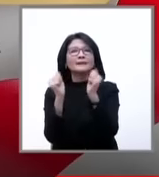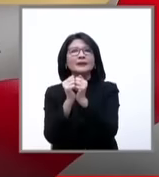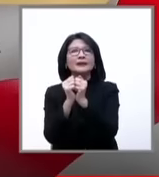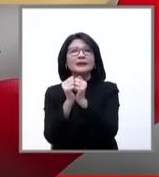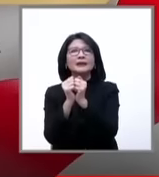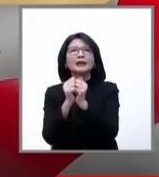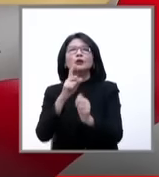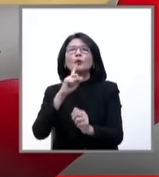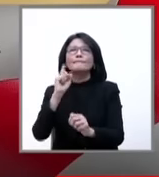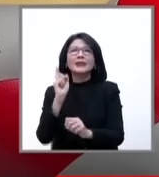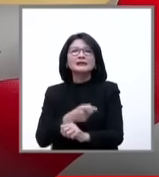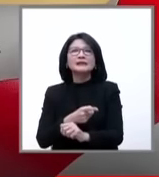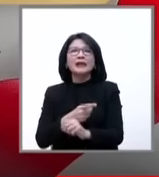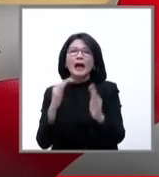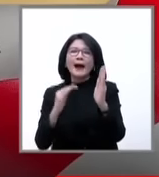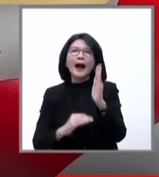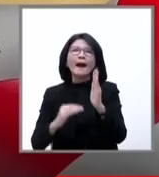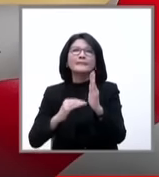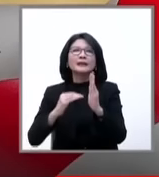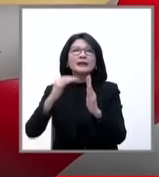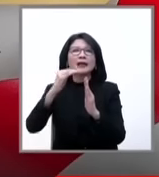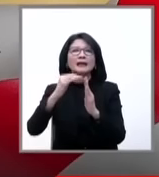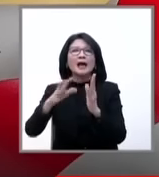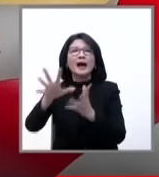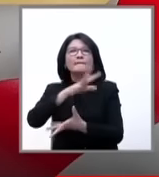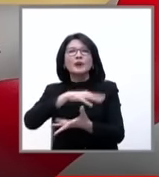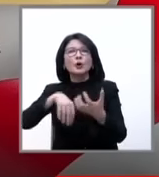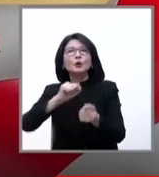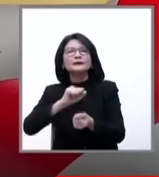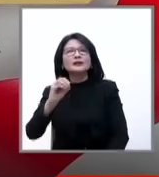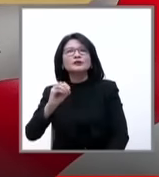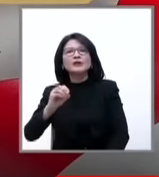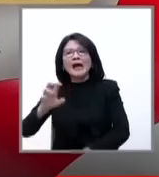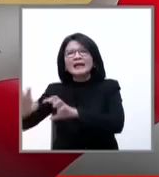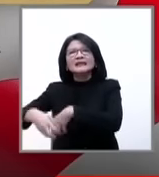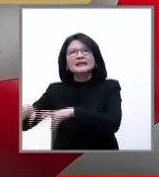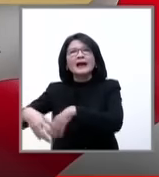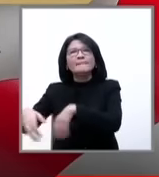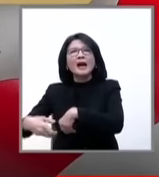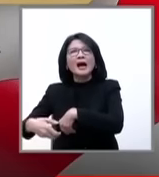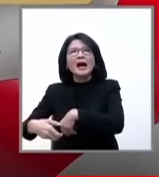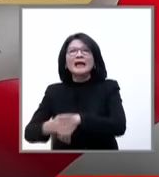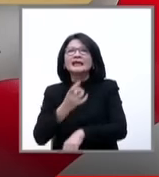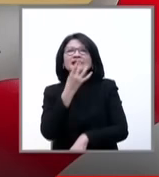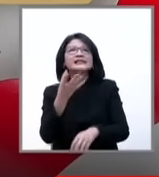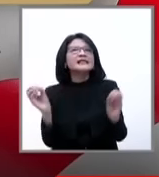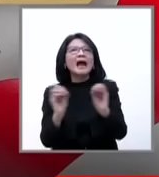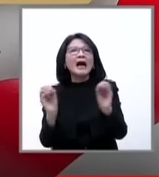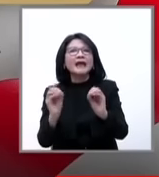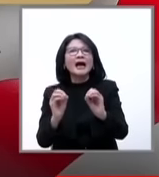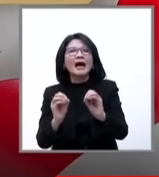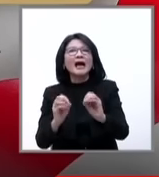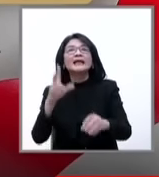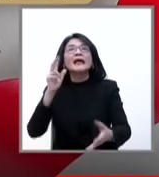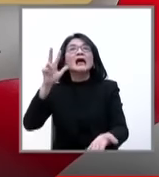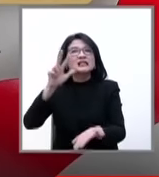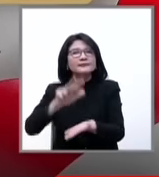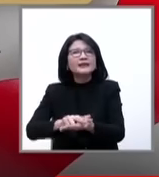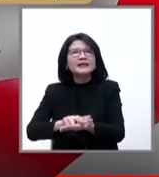kecil begitu. Tapi ya, senggol-senggolan ini adu gagasan, adu alternatif gitu. Adu